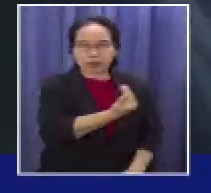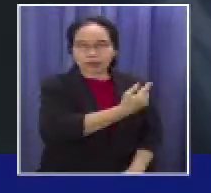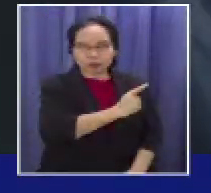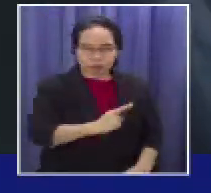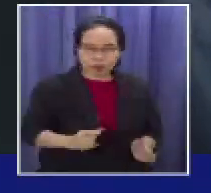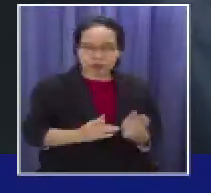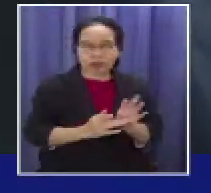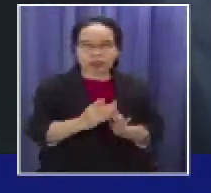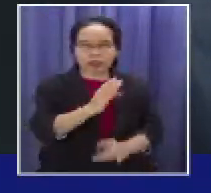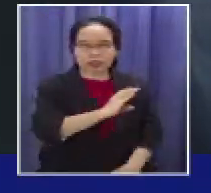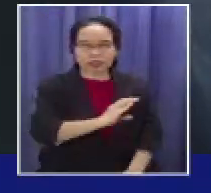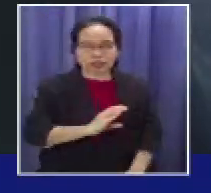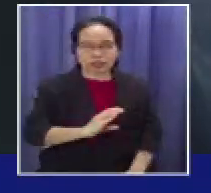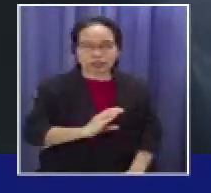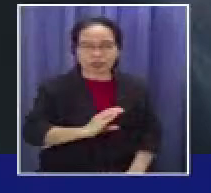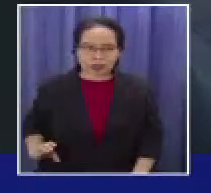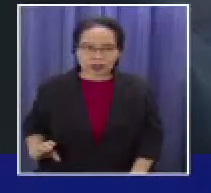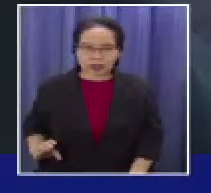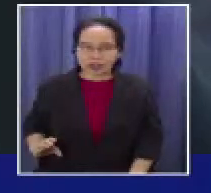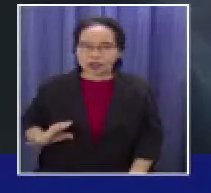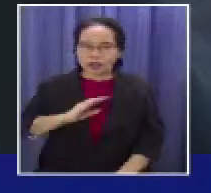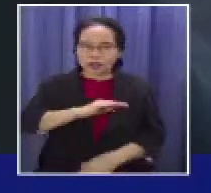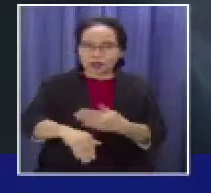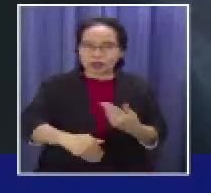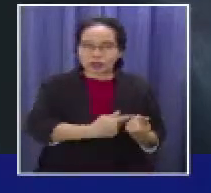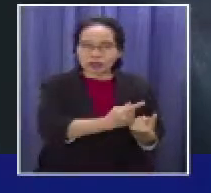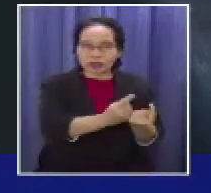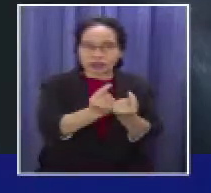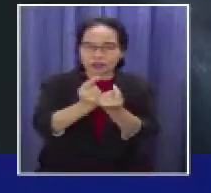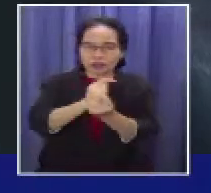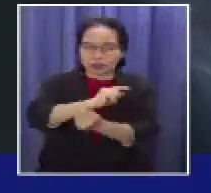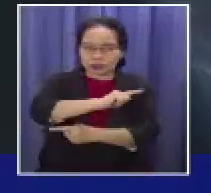yen eja wo so